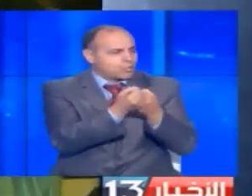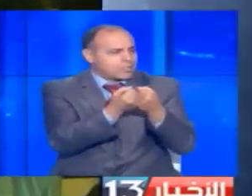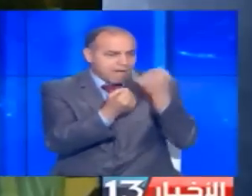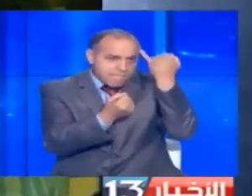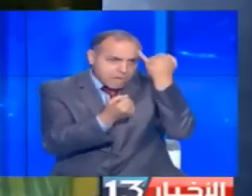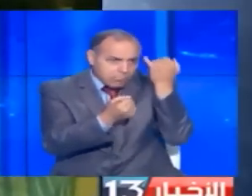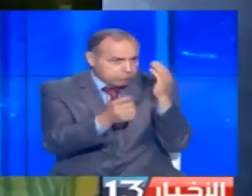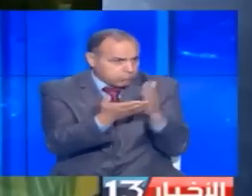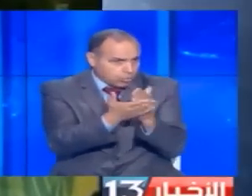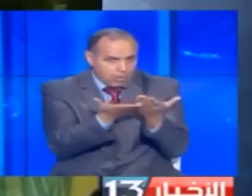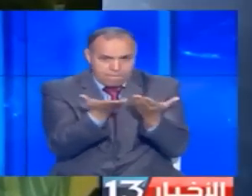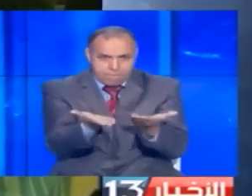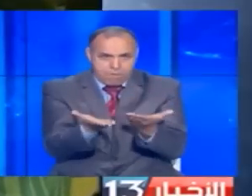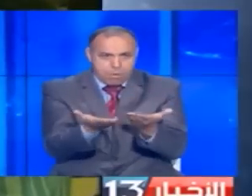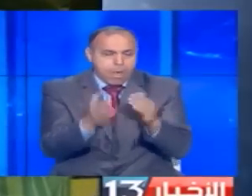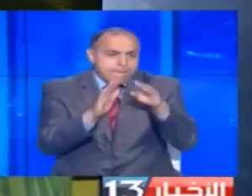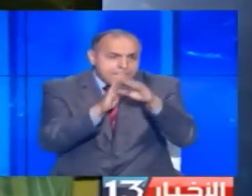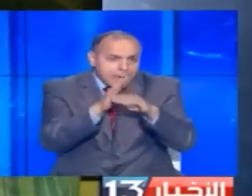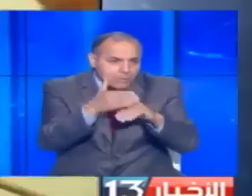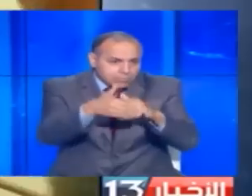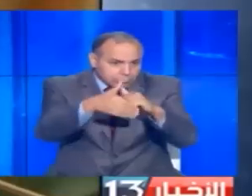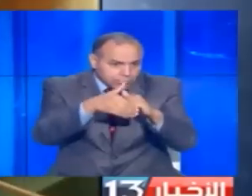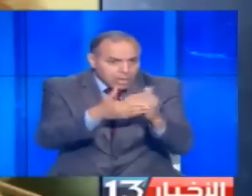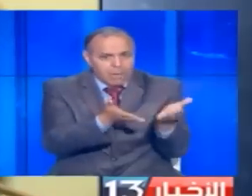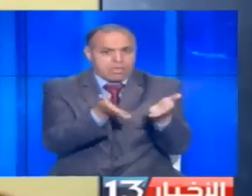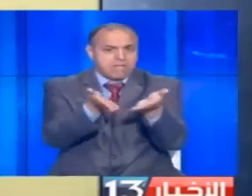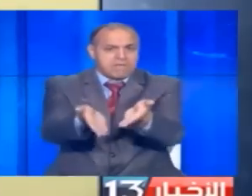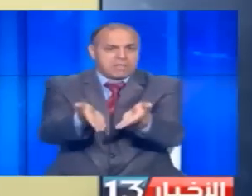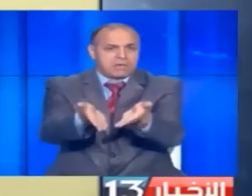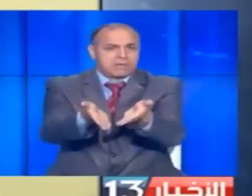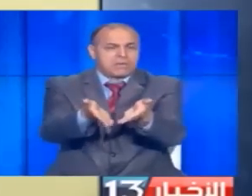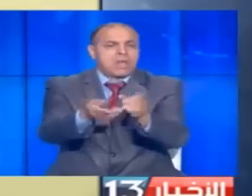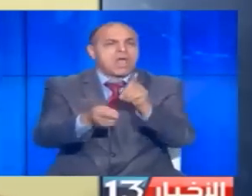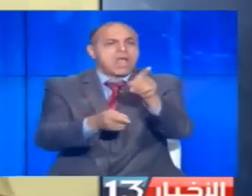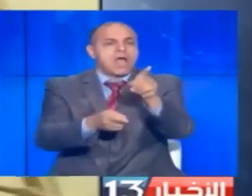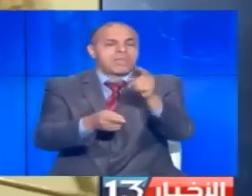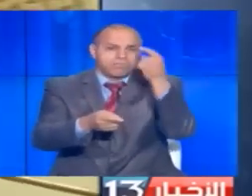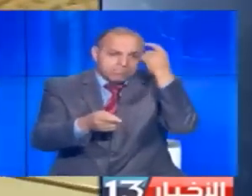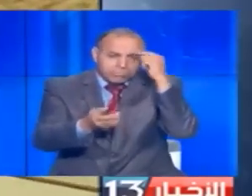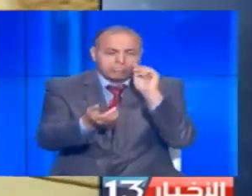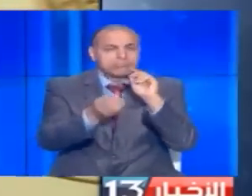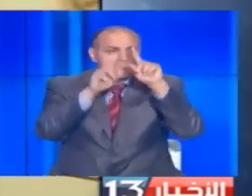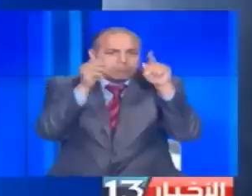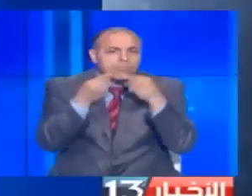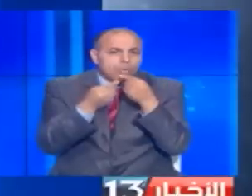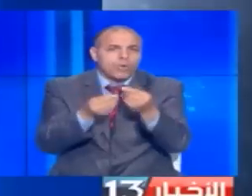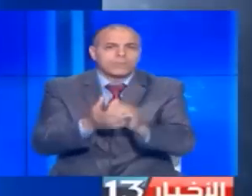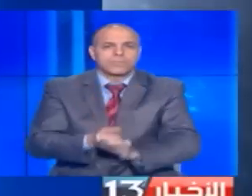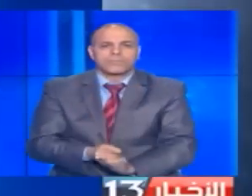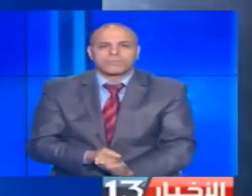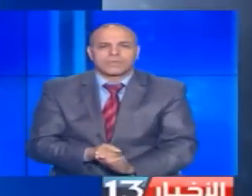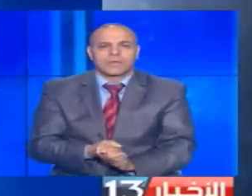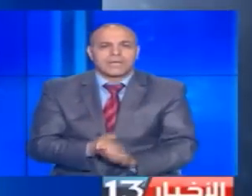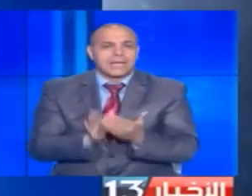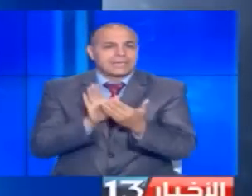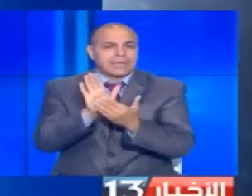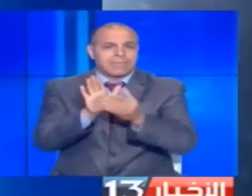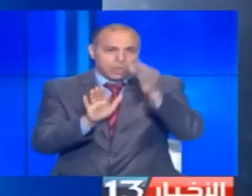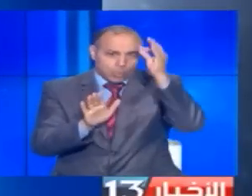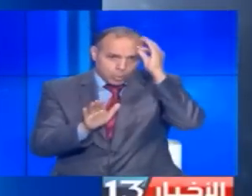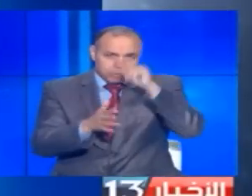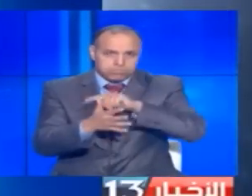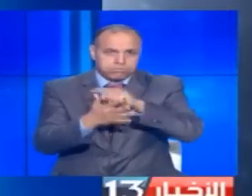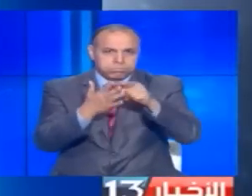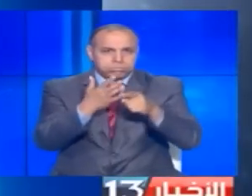فكره ويحتاج الى خطوه ثابته للتقدم نحو ترسيمها. تقدمت تونس